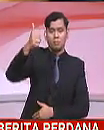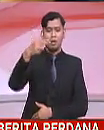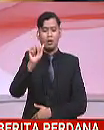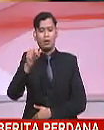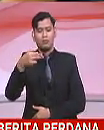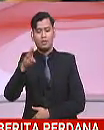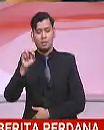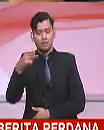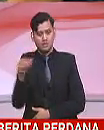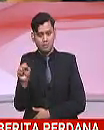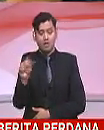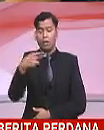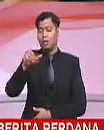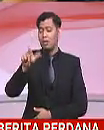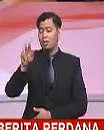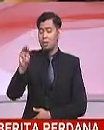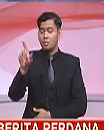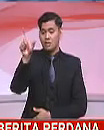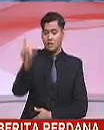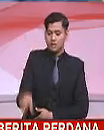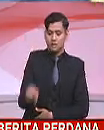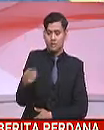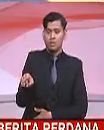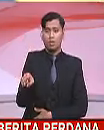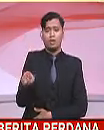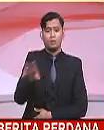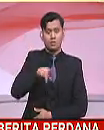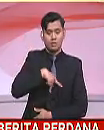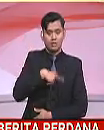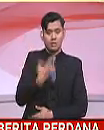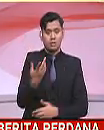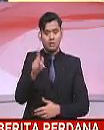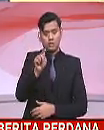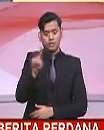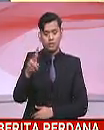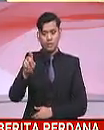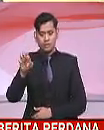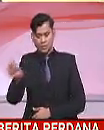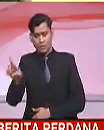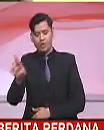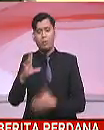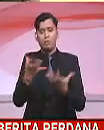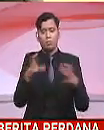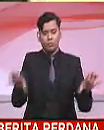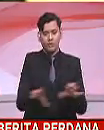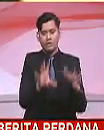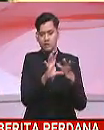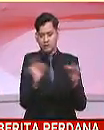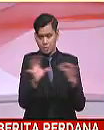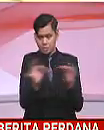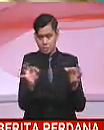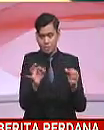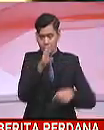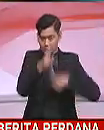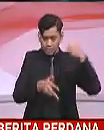Hashim, Allahyarham Nur Halim yang juga pemilik Nur TV Production mengamanahkan kepada beliau untuk meneruskan pembikinan